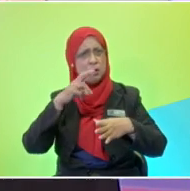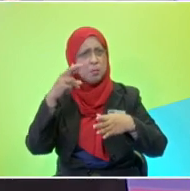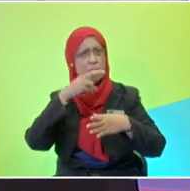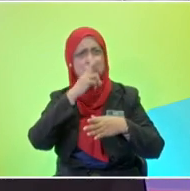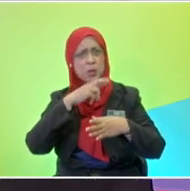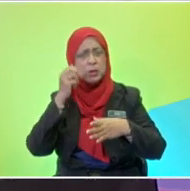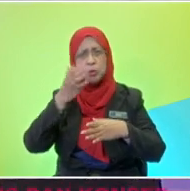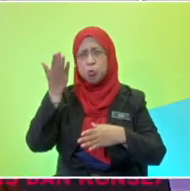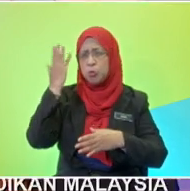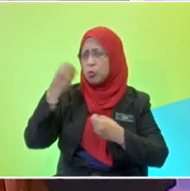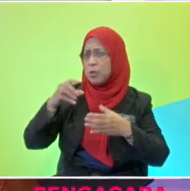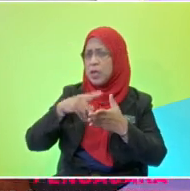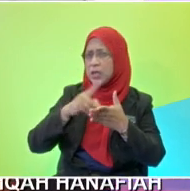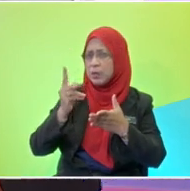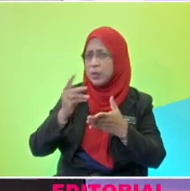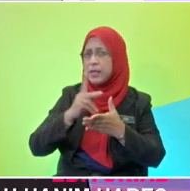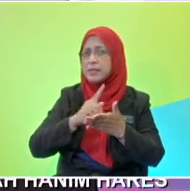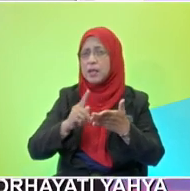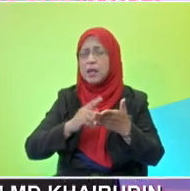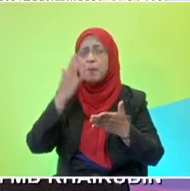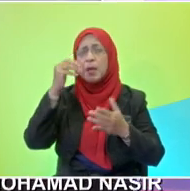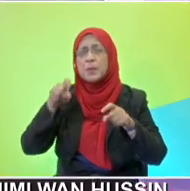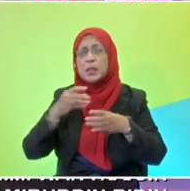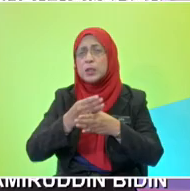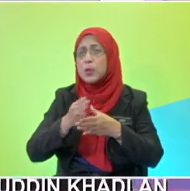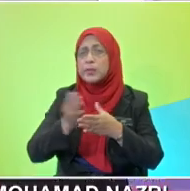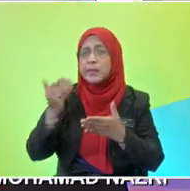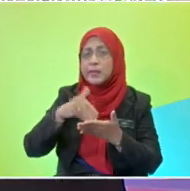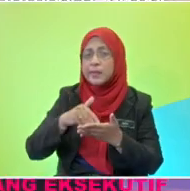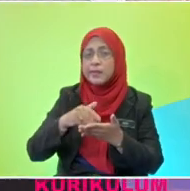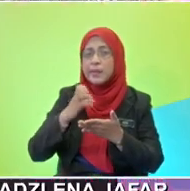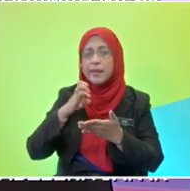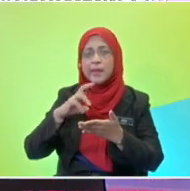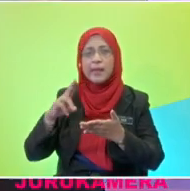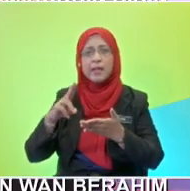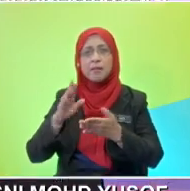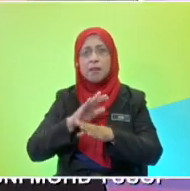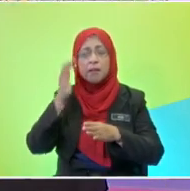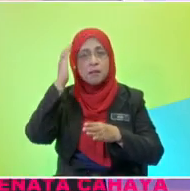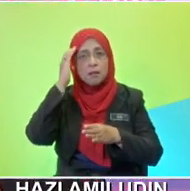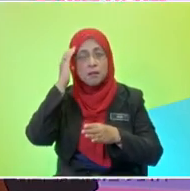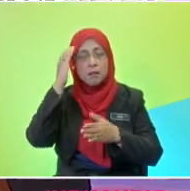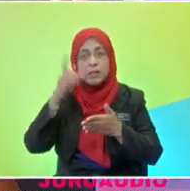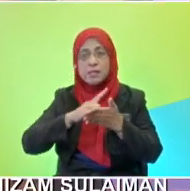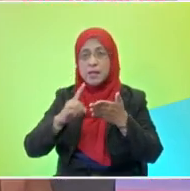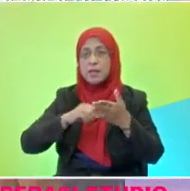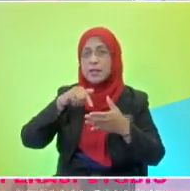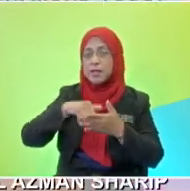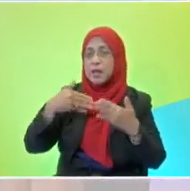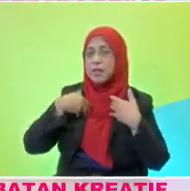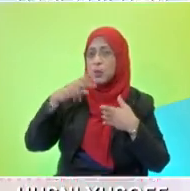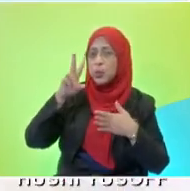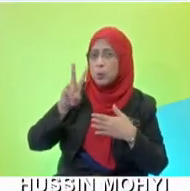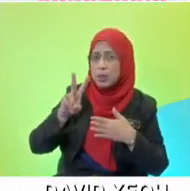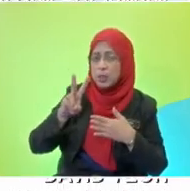lalu aku udah keluarkan Kenapa lagi aku perlu kursi lagi Eh Tidakkah kau tahu zakat ini ada dua